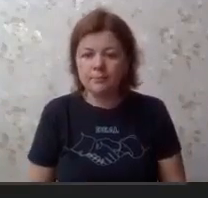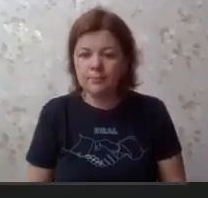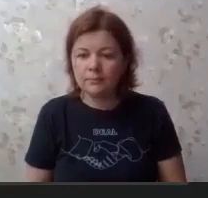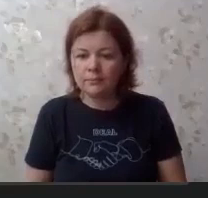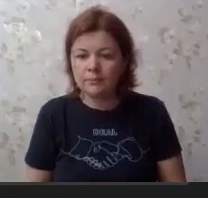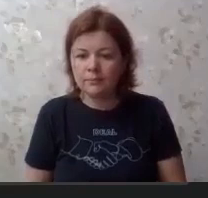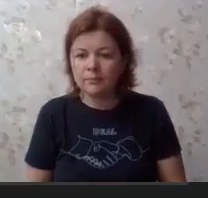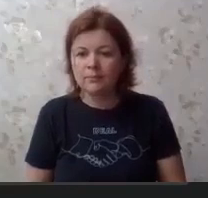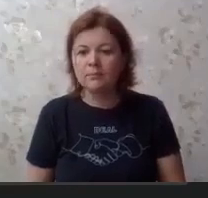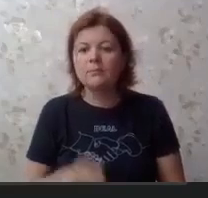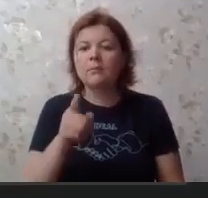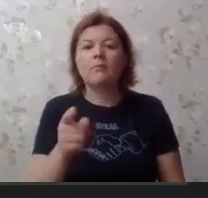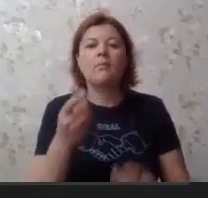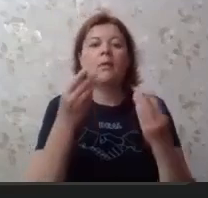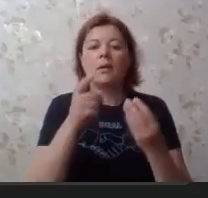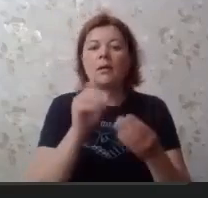Денег у соцфонда нету.